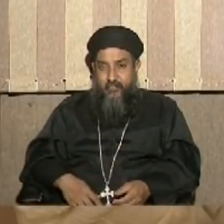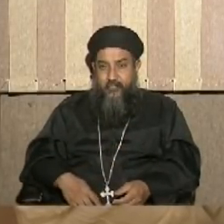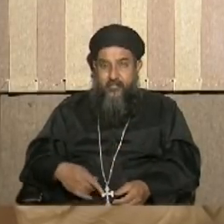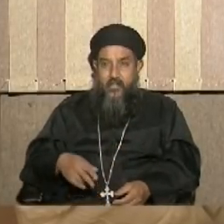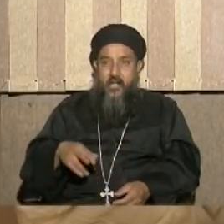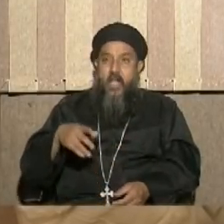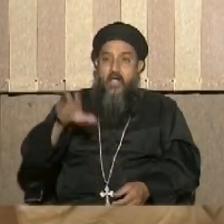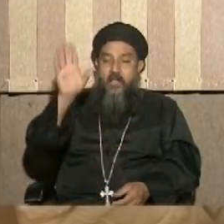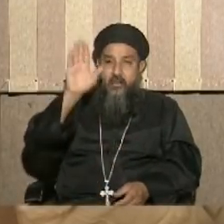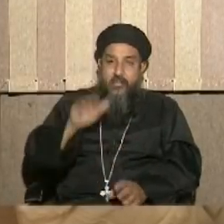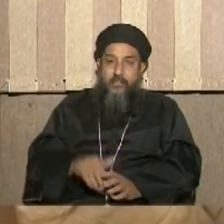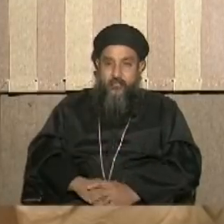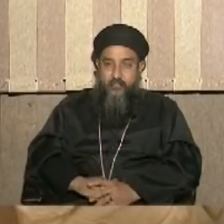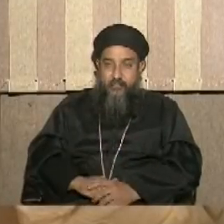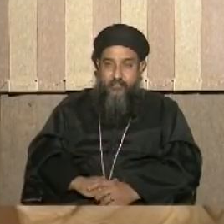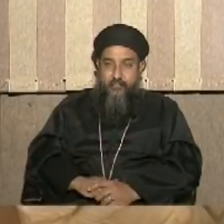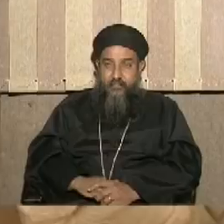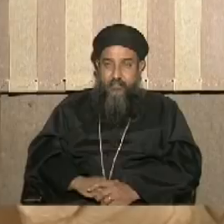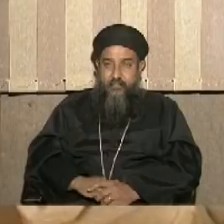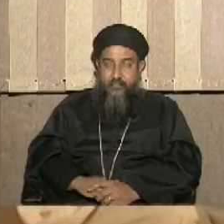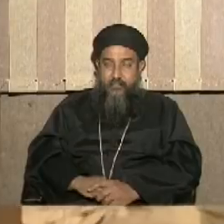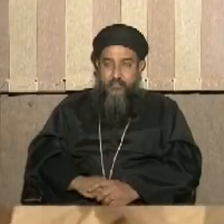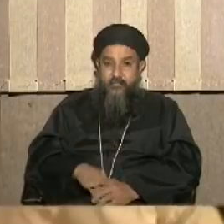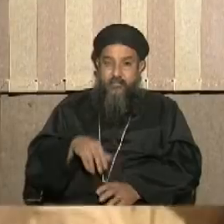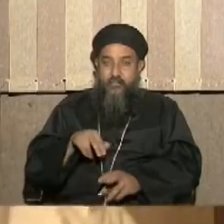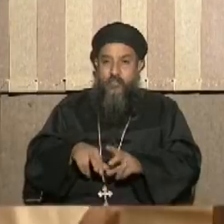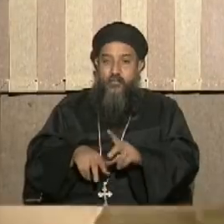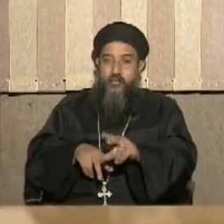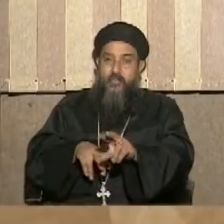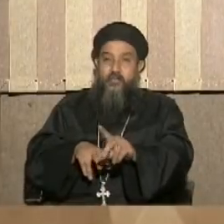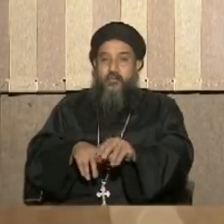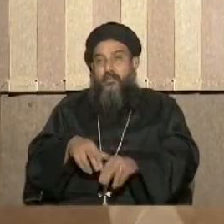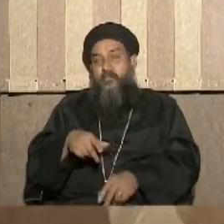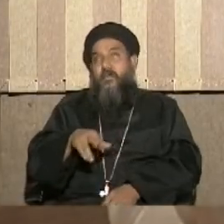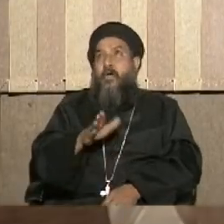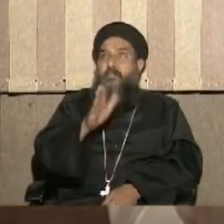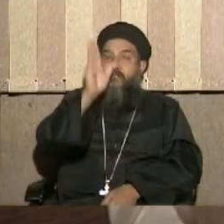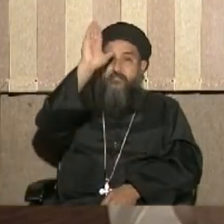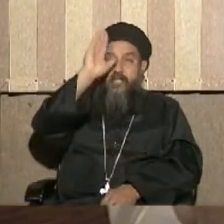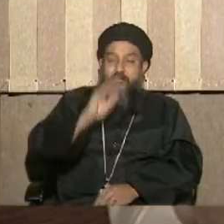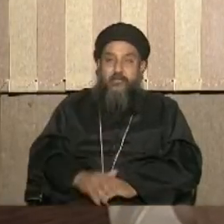خارج. خارج؟ تعال.